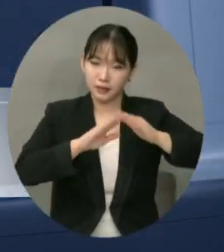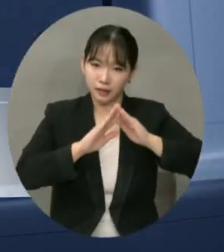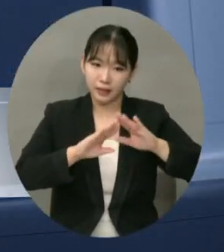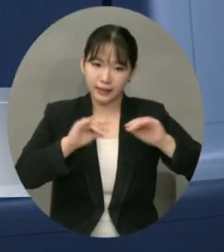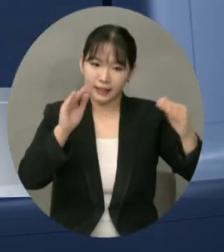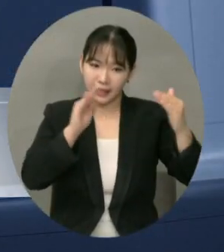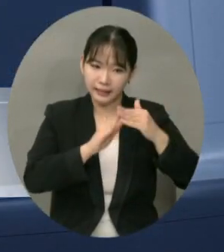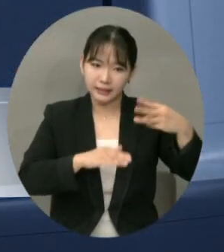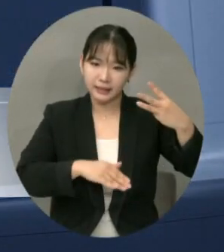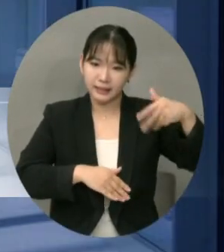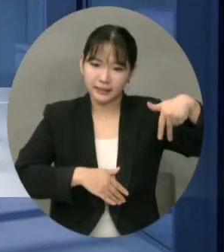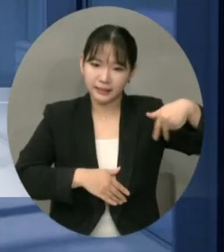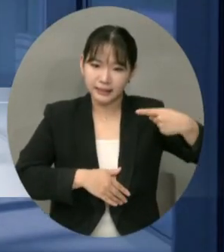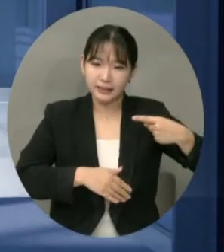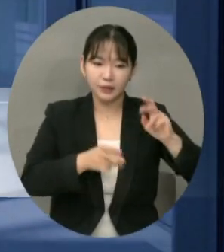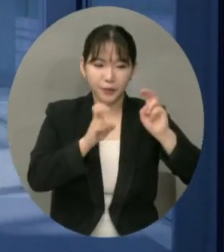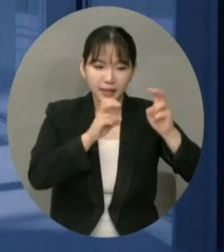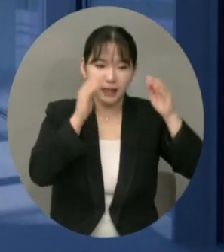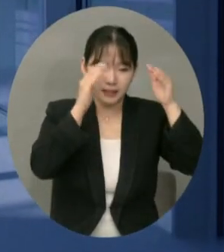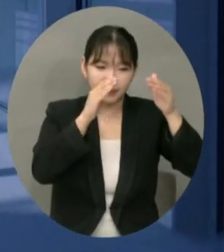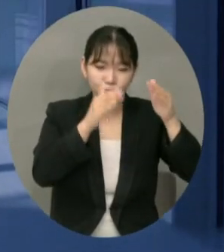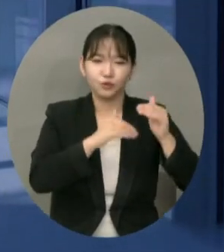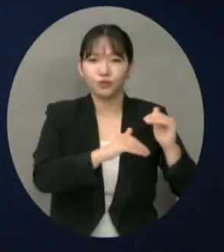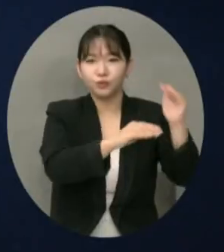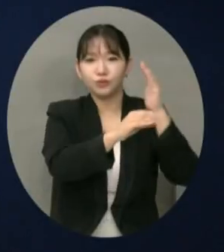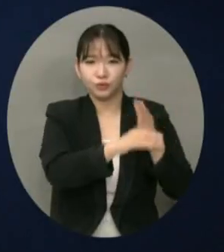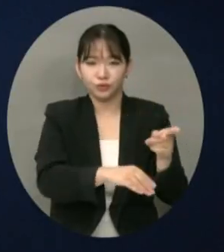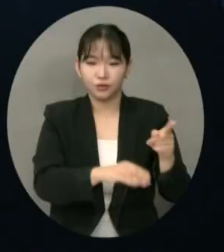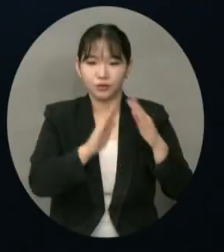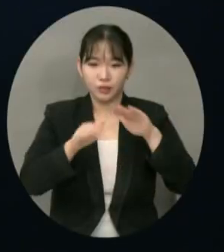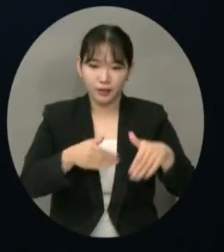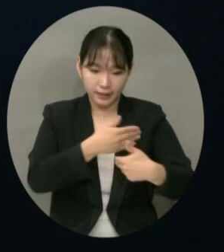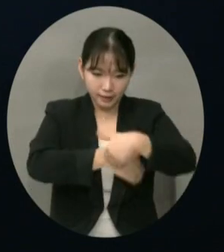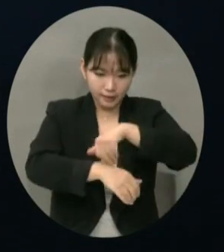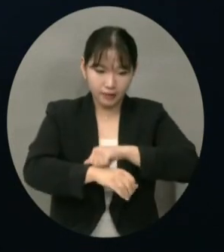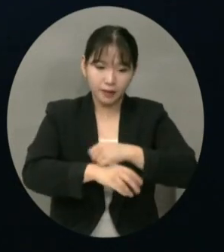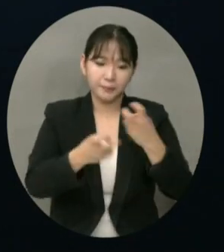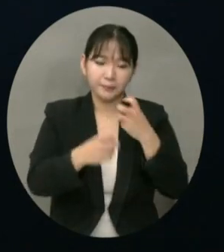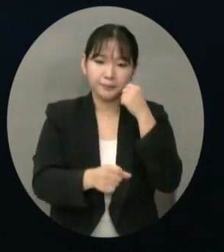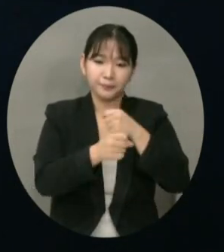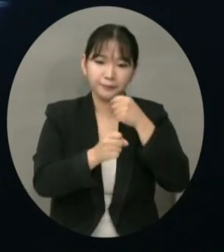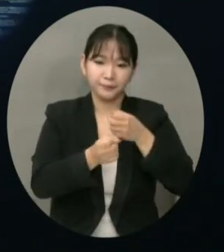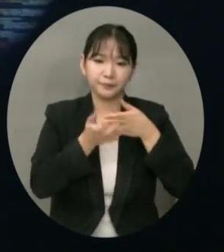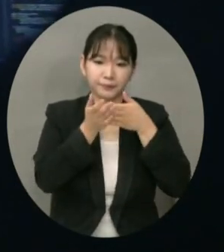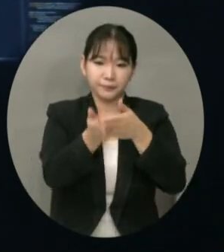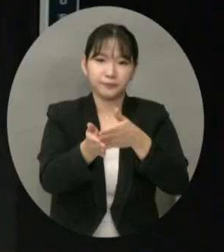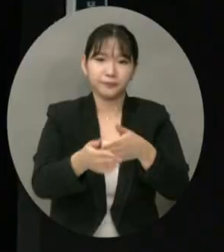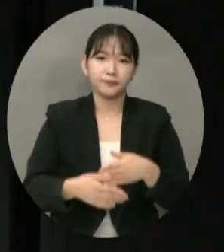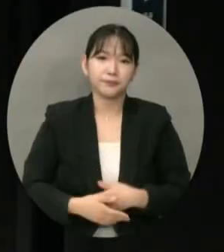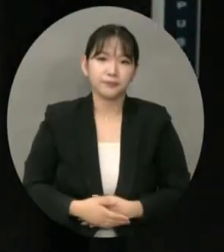부동산 리츠 기업들을 중심으로 이루어지고 있다며 전라남도의 적극적인 대책 마련을 탐구했습니다